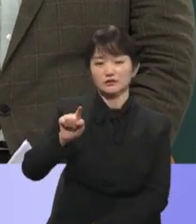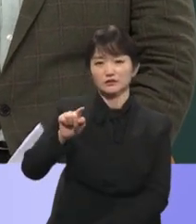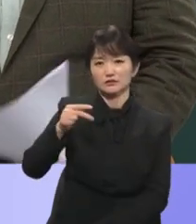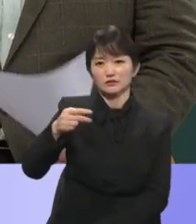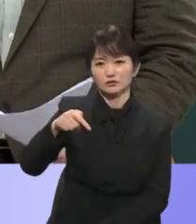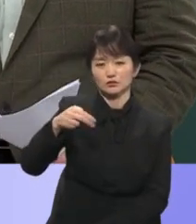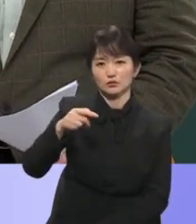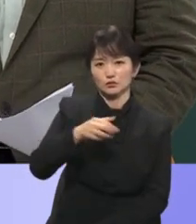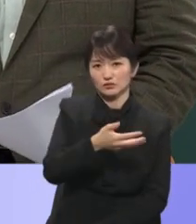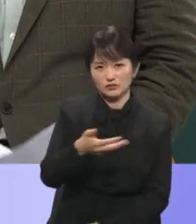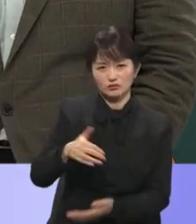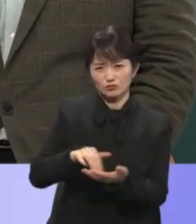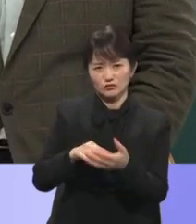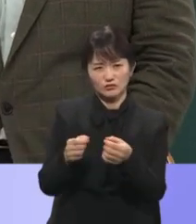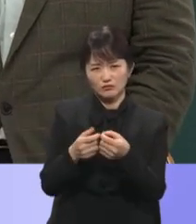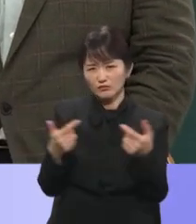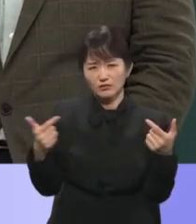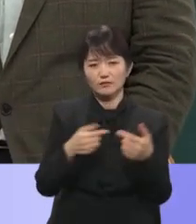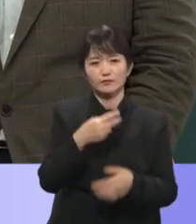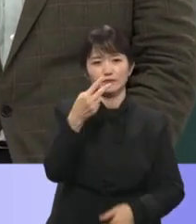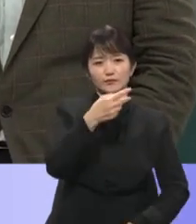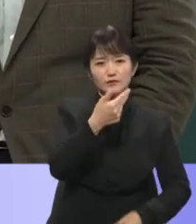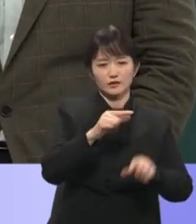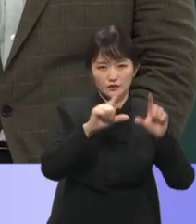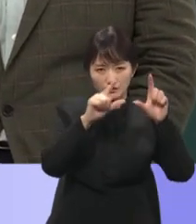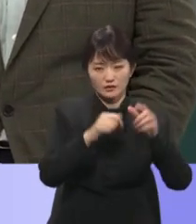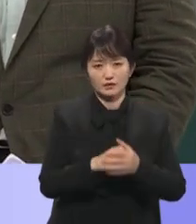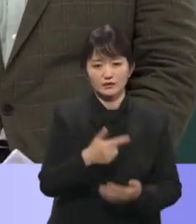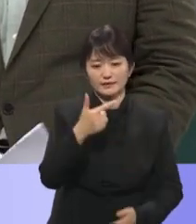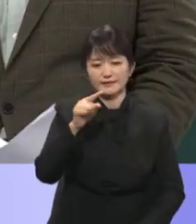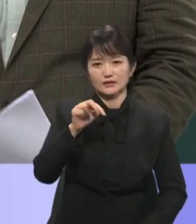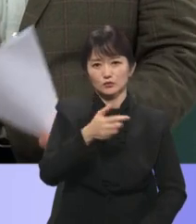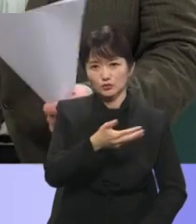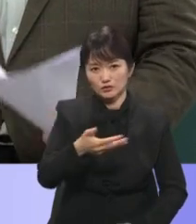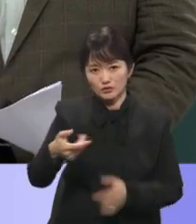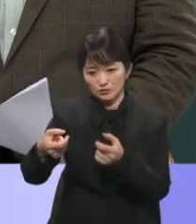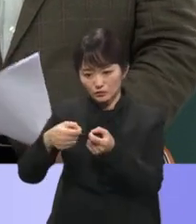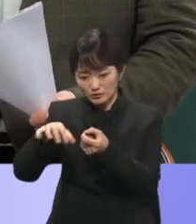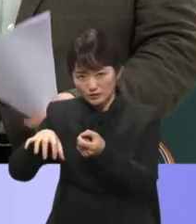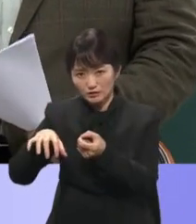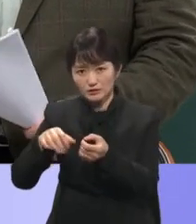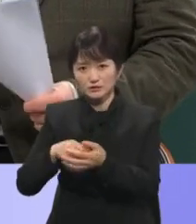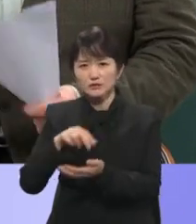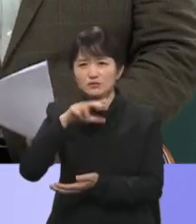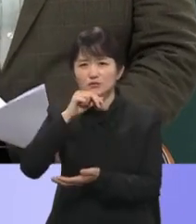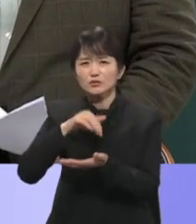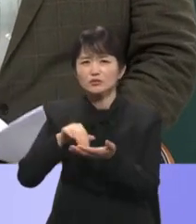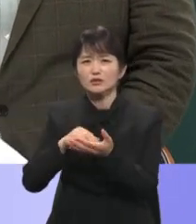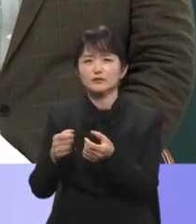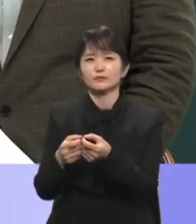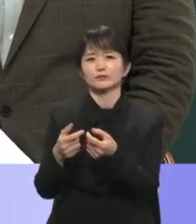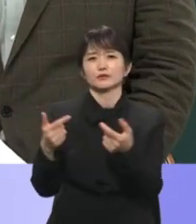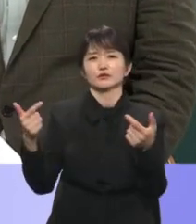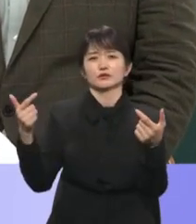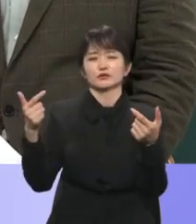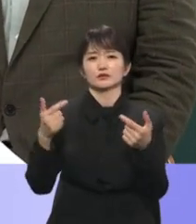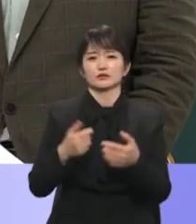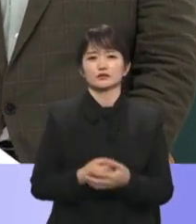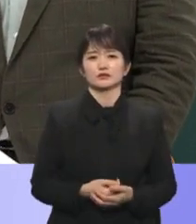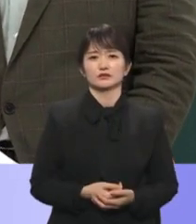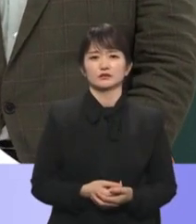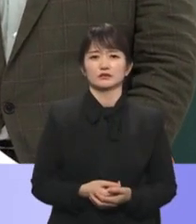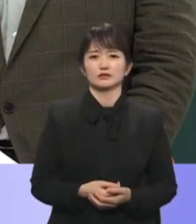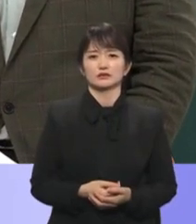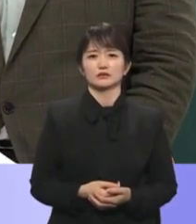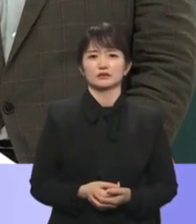맞습니다 이게 워낙 많다 보니깐요 2006년에 낙동강 유역에서 뉴트리아가 엄청나게 원식을 그 이후부터 했다는 거예요 그래서